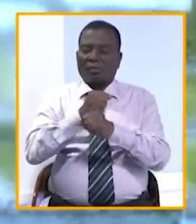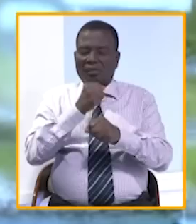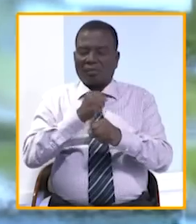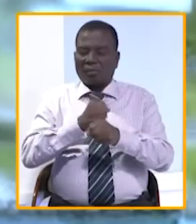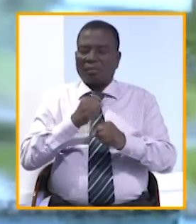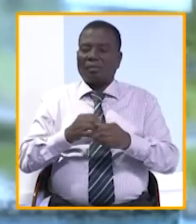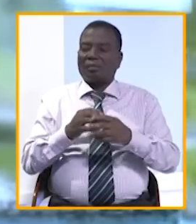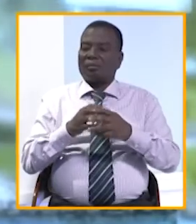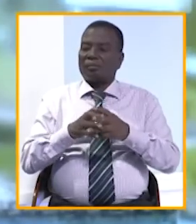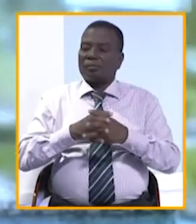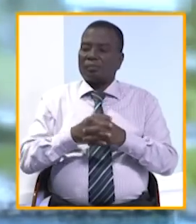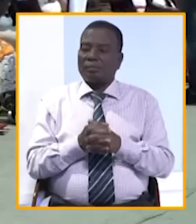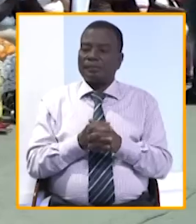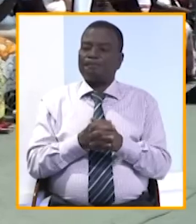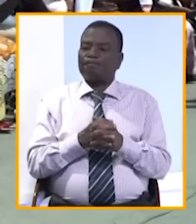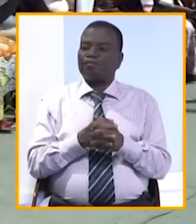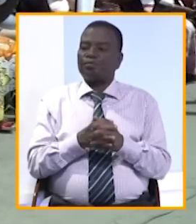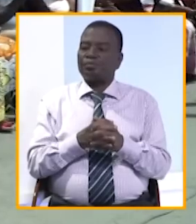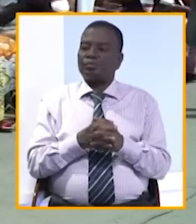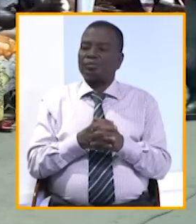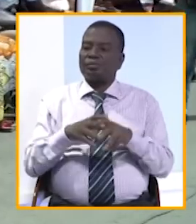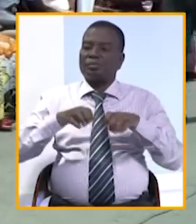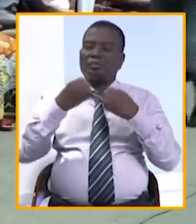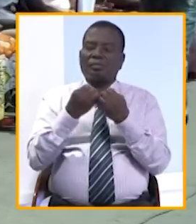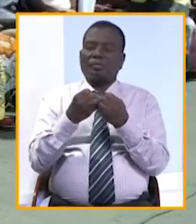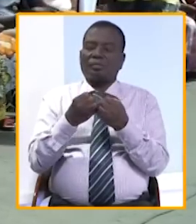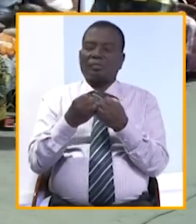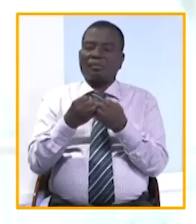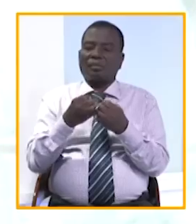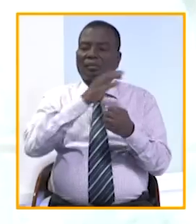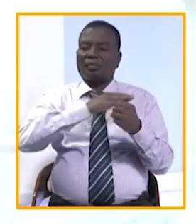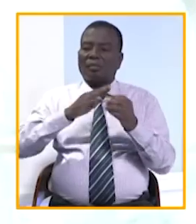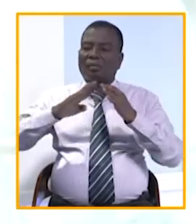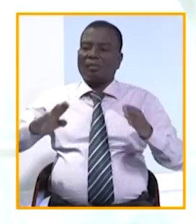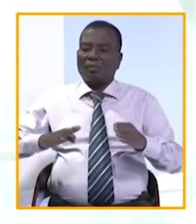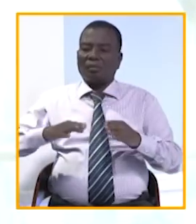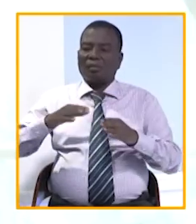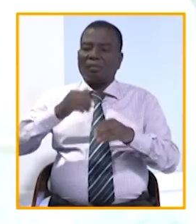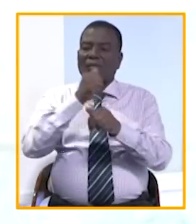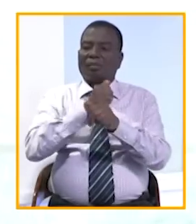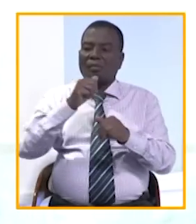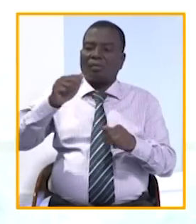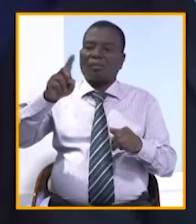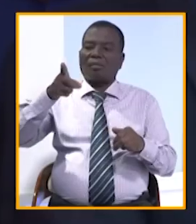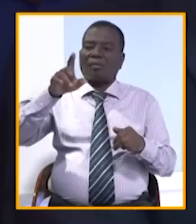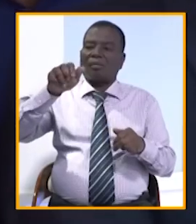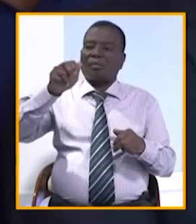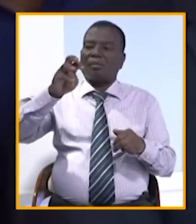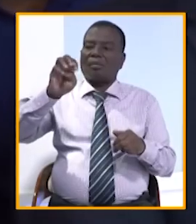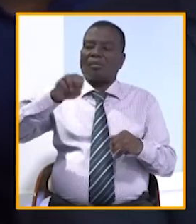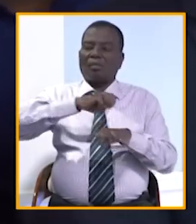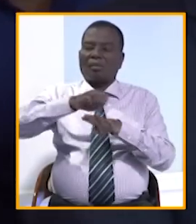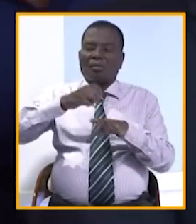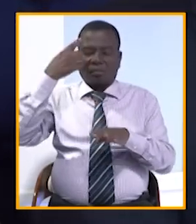d'Adjamé. Walter Amadou Ouattara. L'équipe municipale d'Adjamé, résolument engagée pour l'autonomie sociale